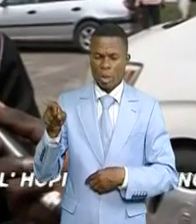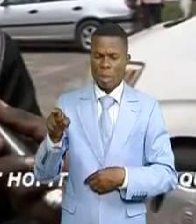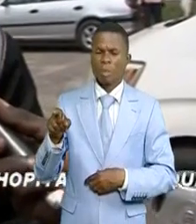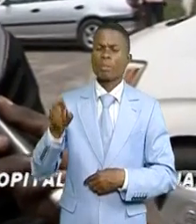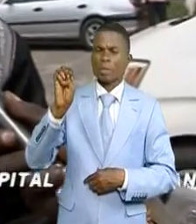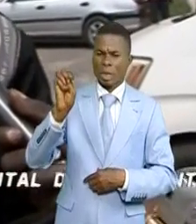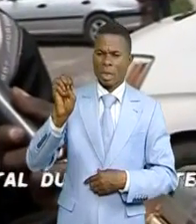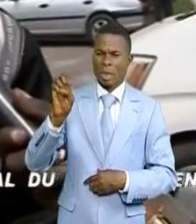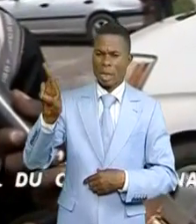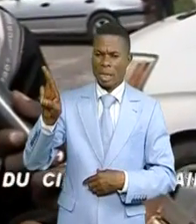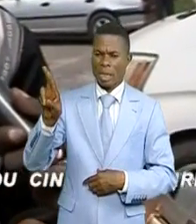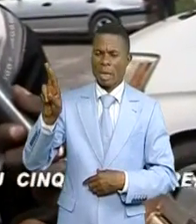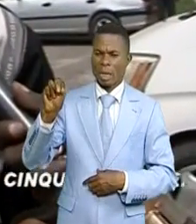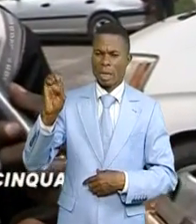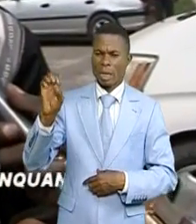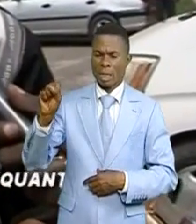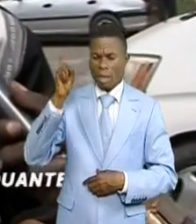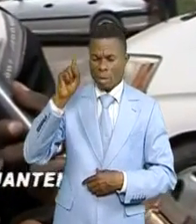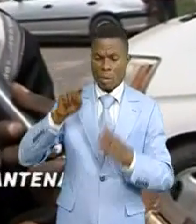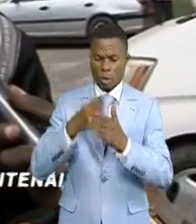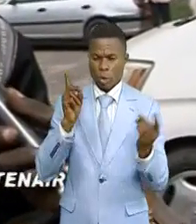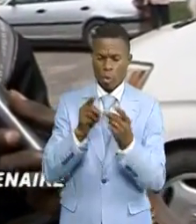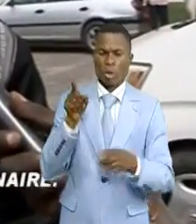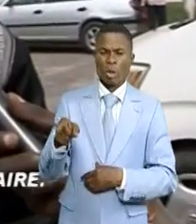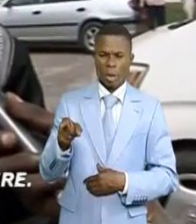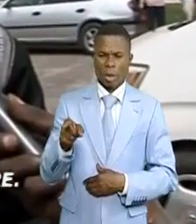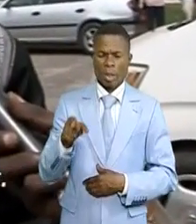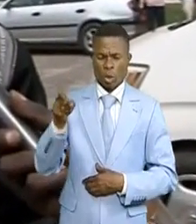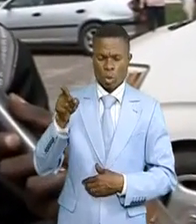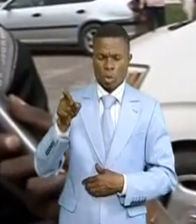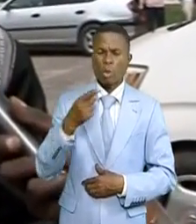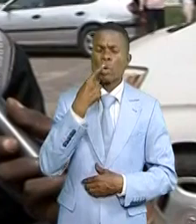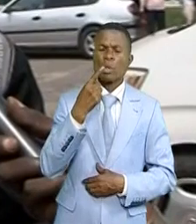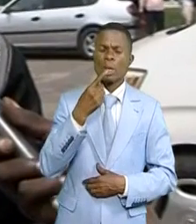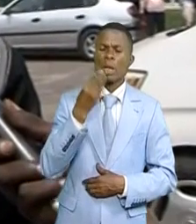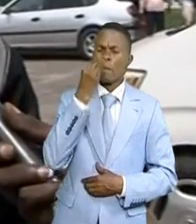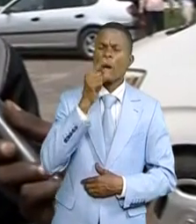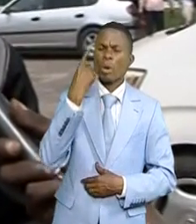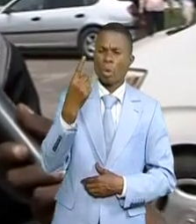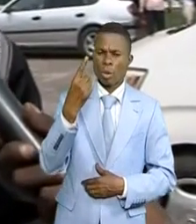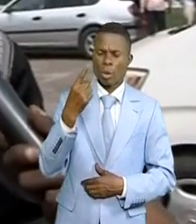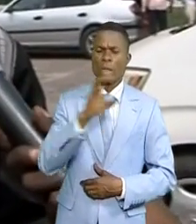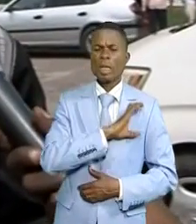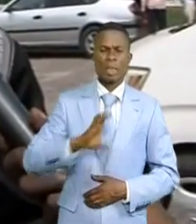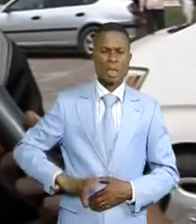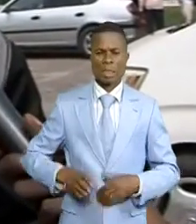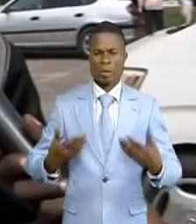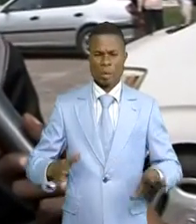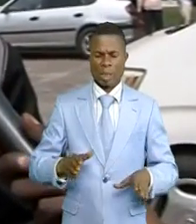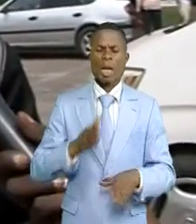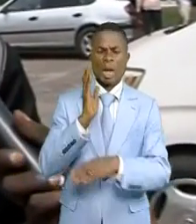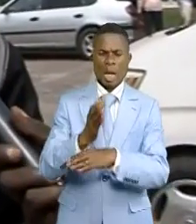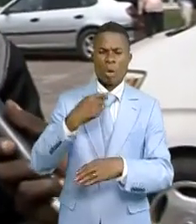homme qui, dès le premier jour, lorsque je l'ai rencontré, il n'avait qu'un seul mot dans sa bouche, Christ. Il me